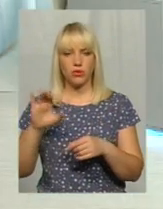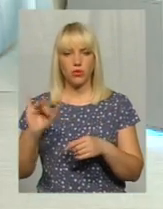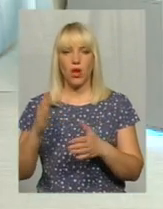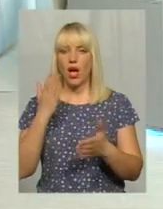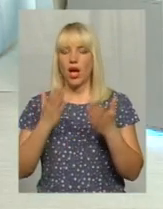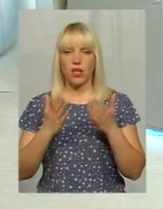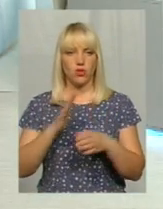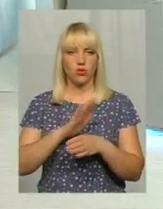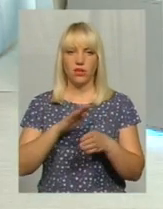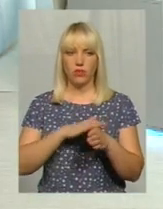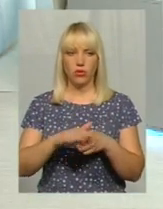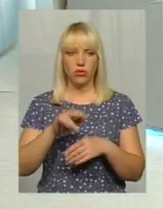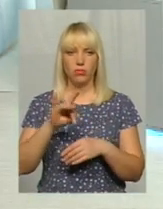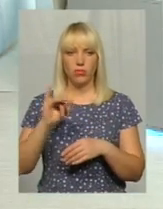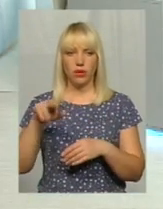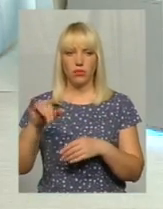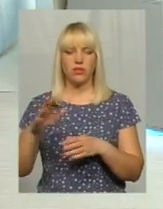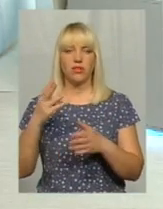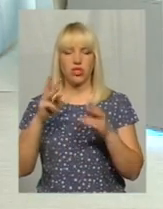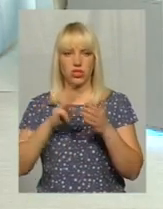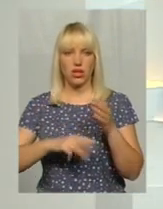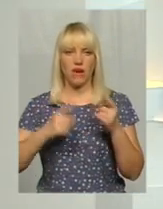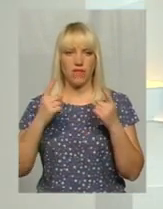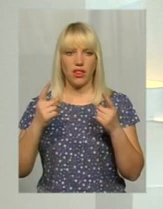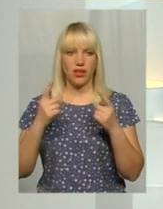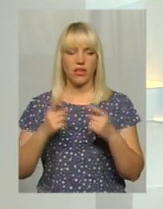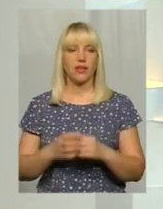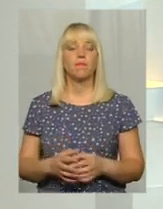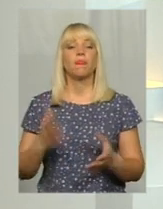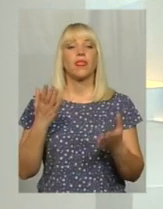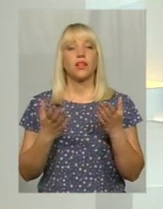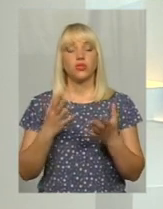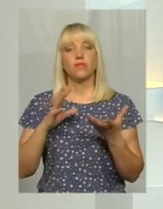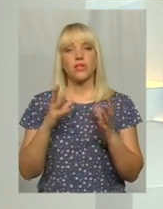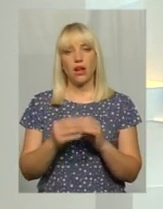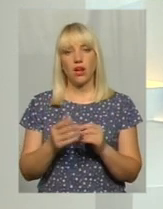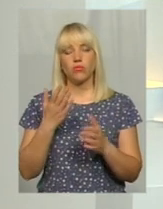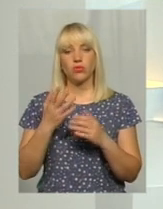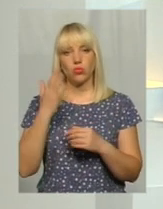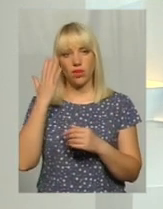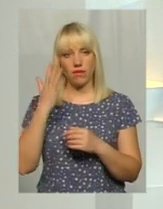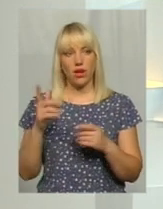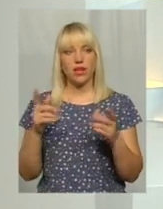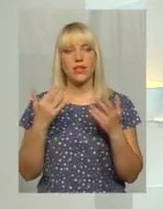припису штраф теж досить великий. Тобто, якщо в загальному, щоб ми собі уявляли,